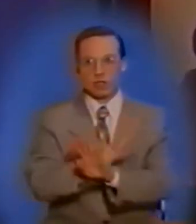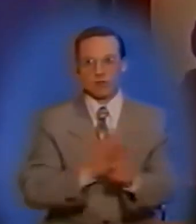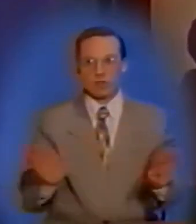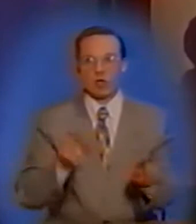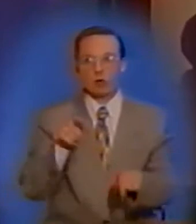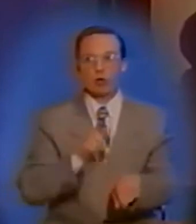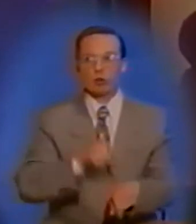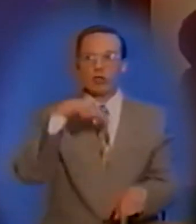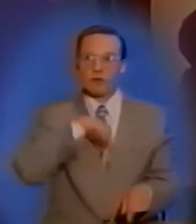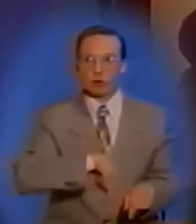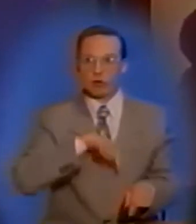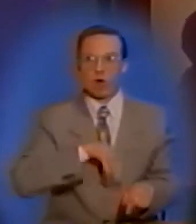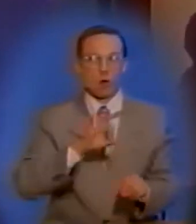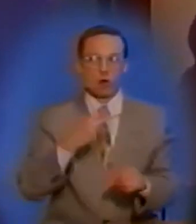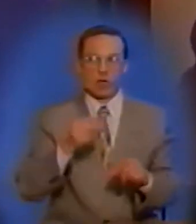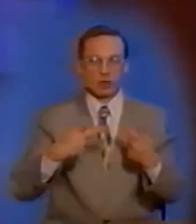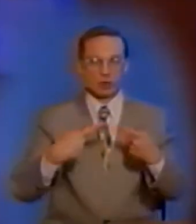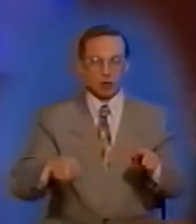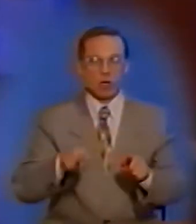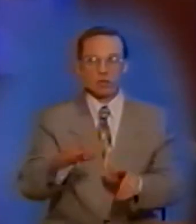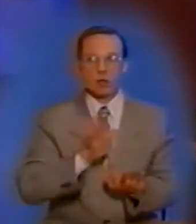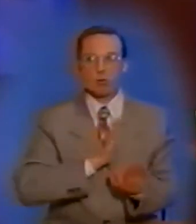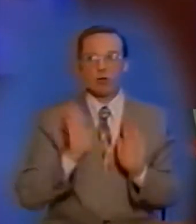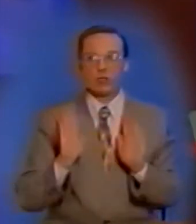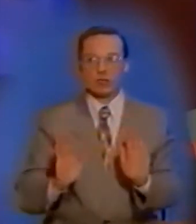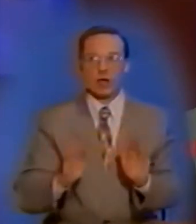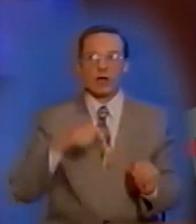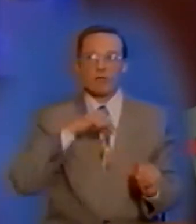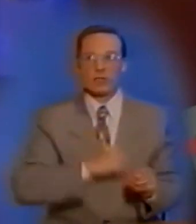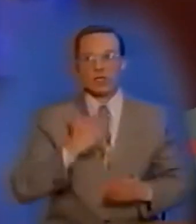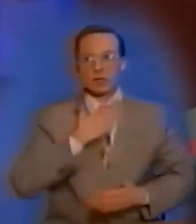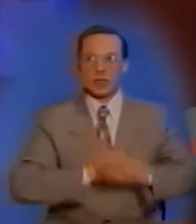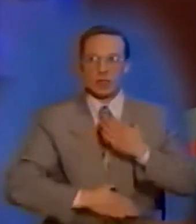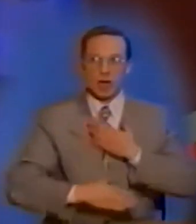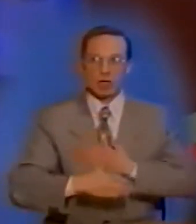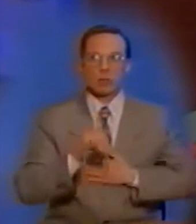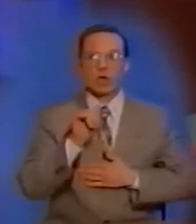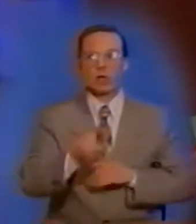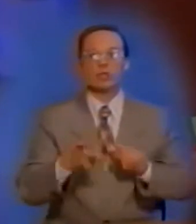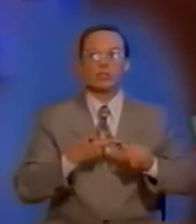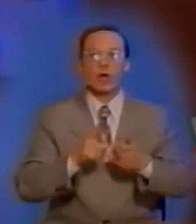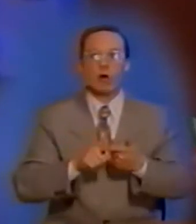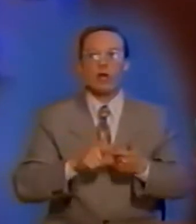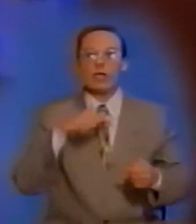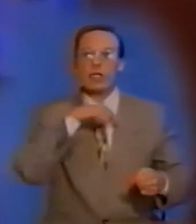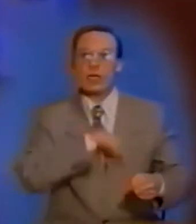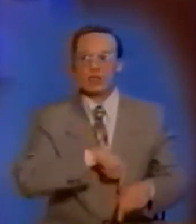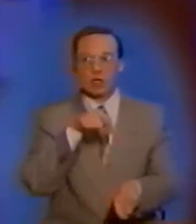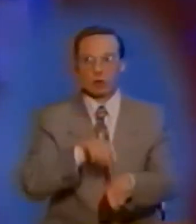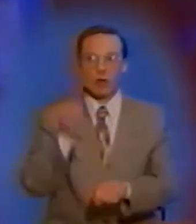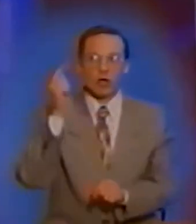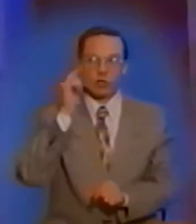jinti viduje, taip, o ne kitaip. Tai buvo tik tai fizinis pasitenkinimas, ar jūs siejo gilesni jausmai?